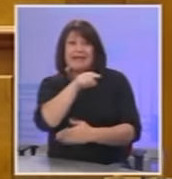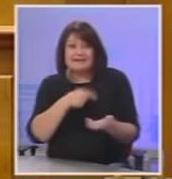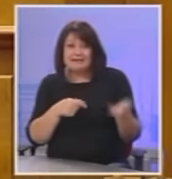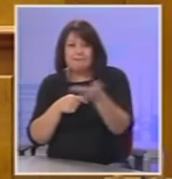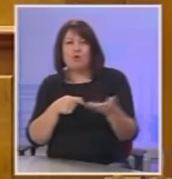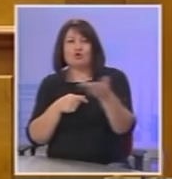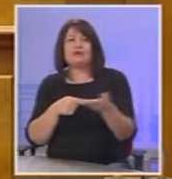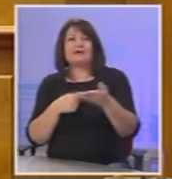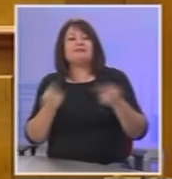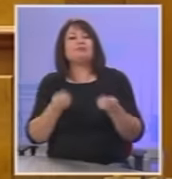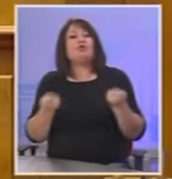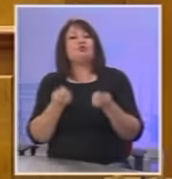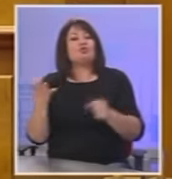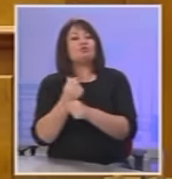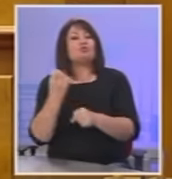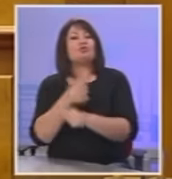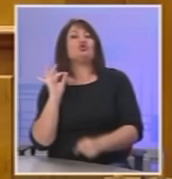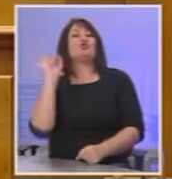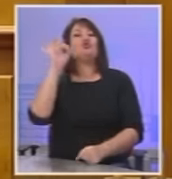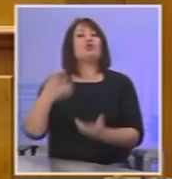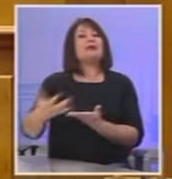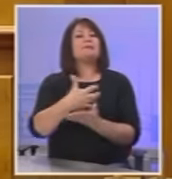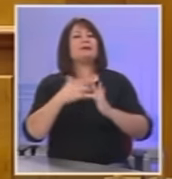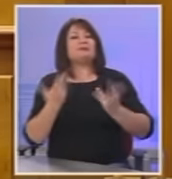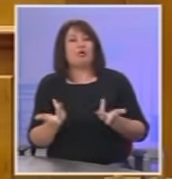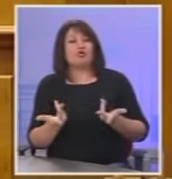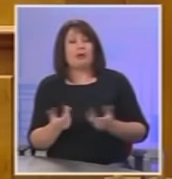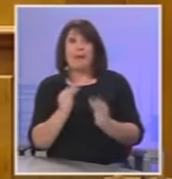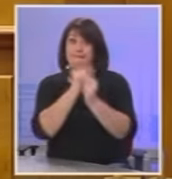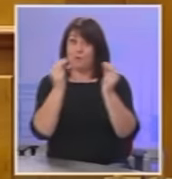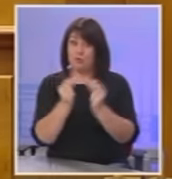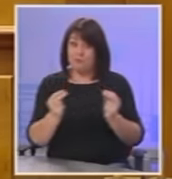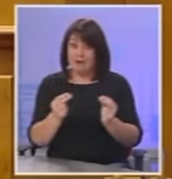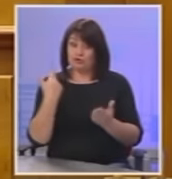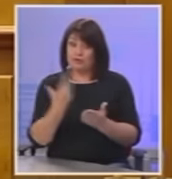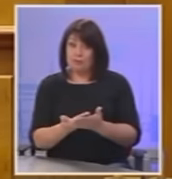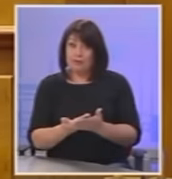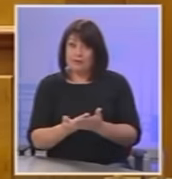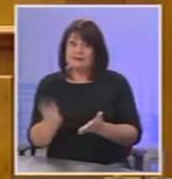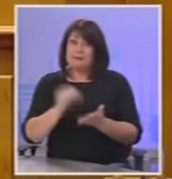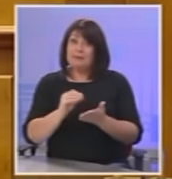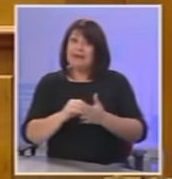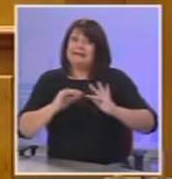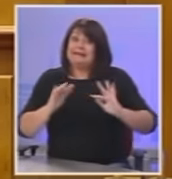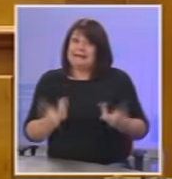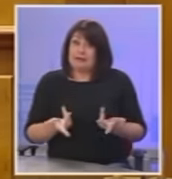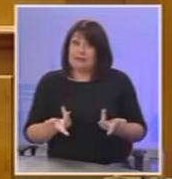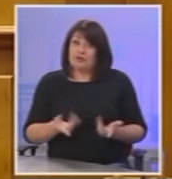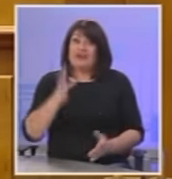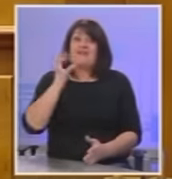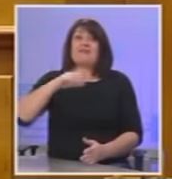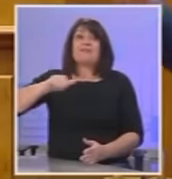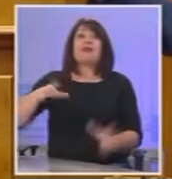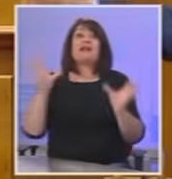προτάσεις υλοποίησης των στόχων και των εισπράξεων. Άρα αποδεικνύεται για άλλη μια φορά ότι και ο ΦΠΑ